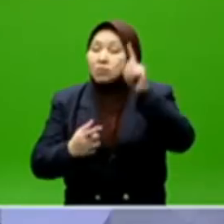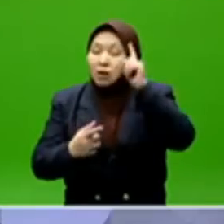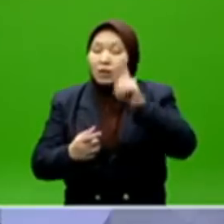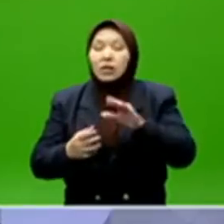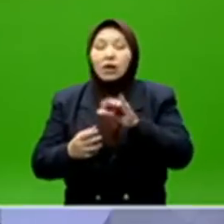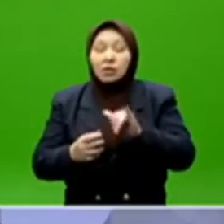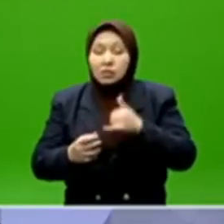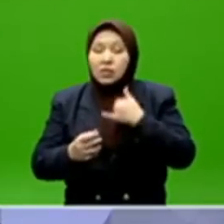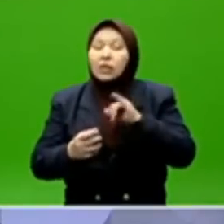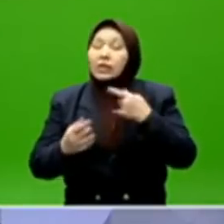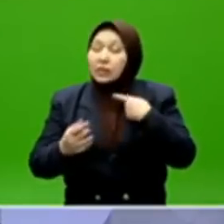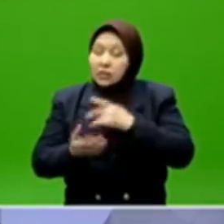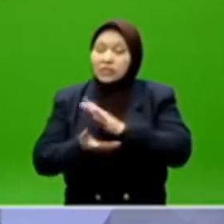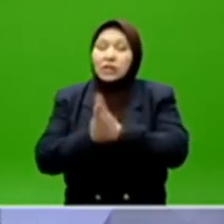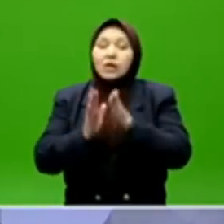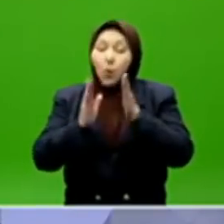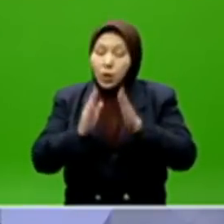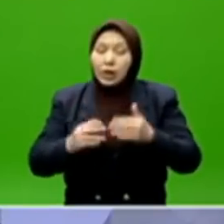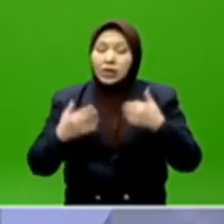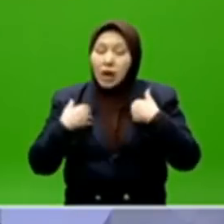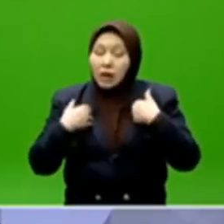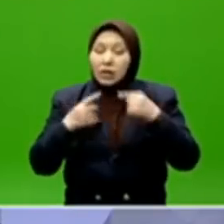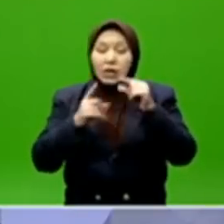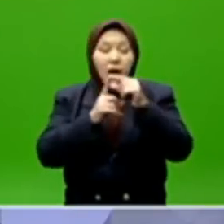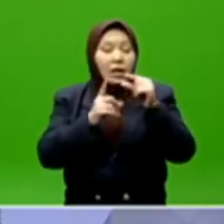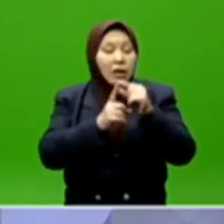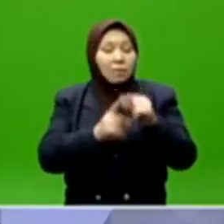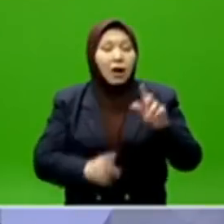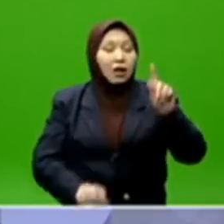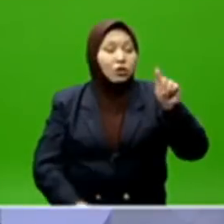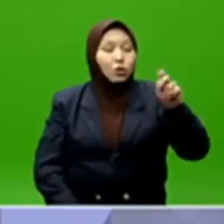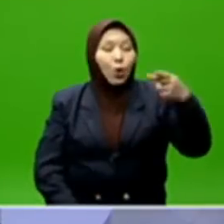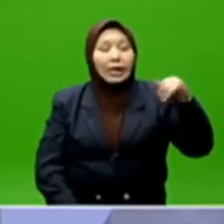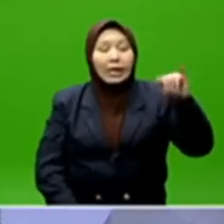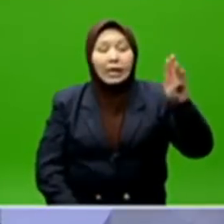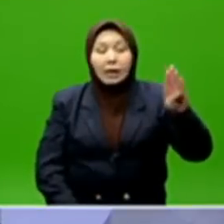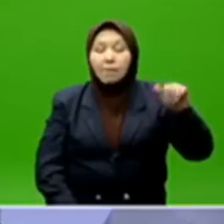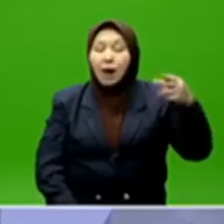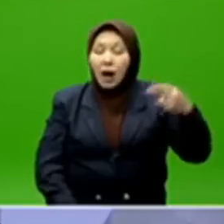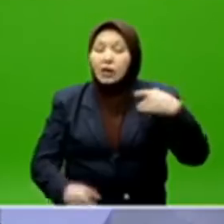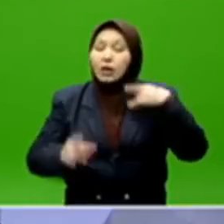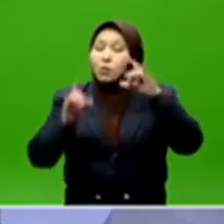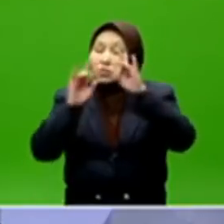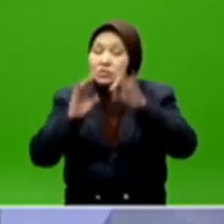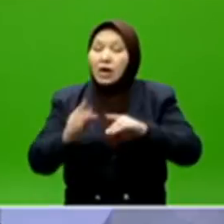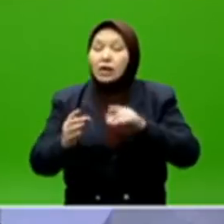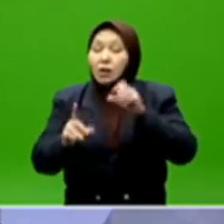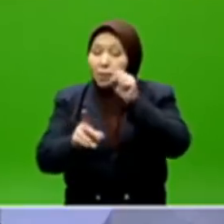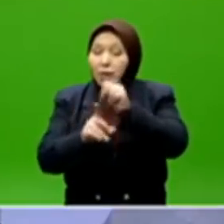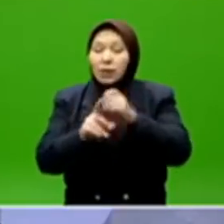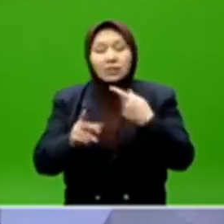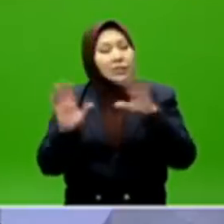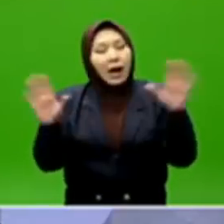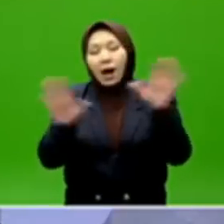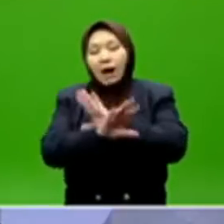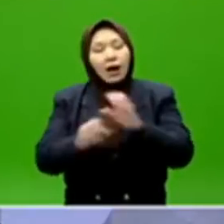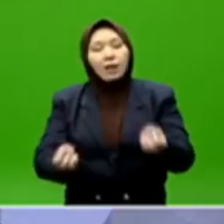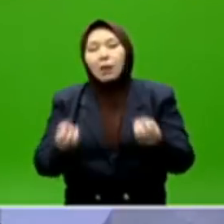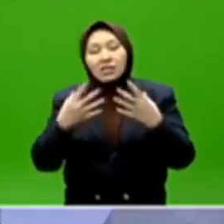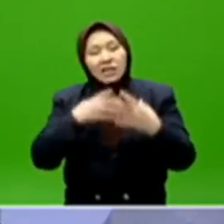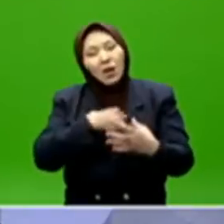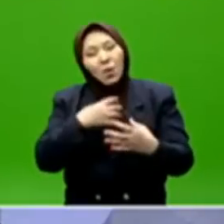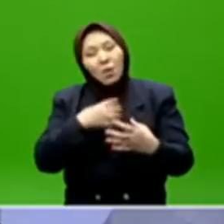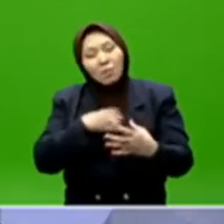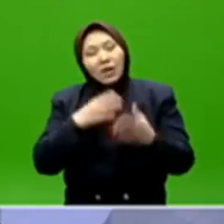menjadi orang yang ada kalimah tayyibah. Ya, ketika ada ujian melanda sekarang ini, kita jangan banyak komplain. Betul sahaja. Ha, ya, sahaja. Pasal orang